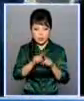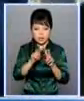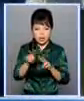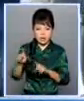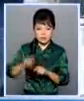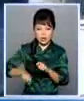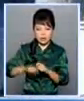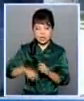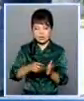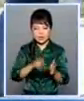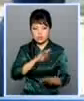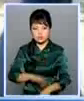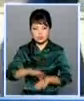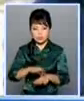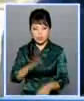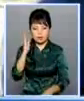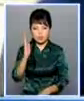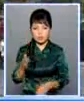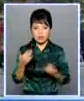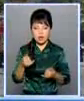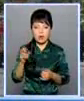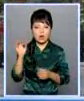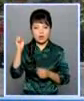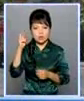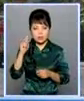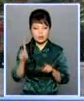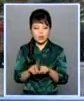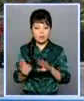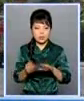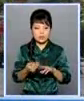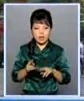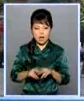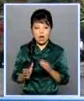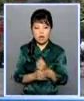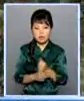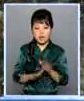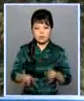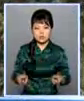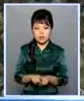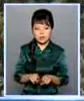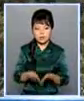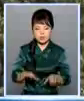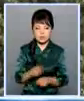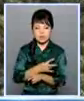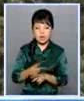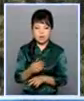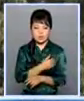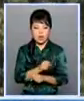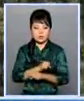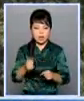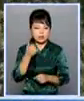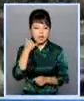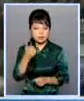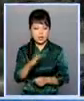басқа да тергеу-іздестіру шаралар жүргізілуде. Ал түстен кейін белгісіз азамат Атырау қаласындағы Насиха сауда үйіне жарылғыш зат қойылды деп